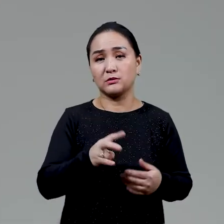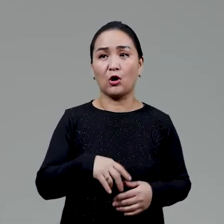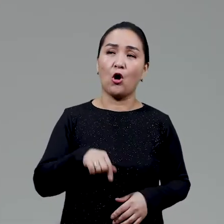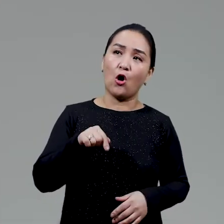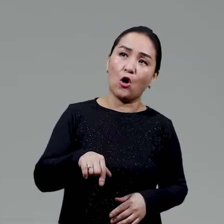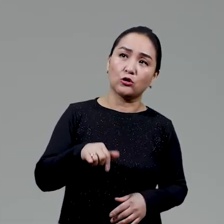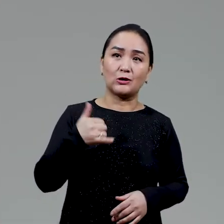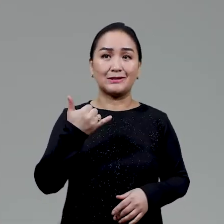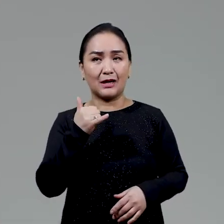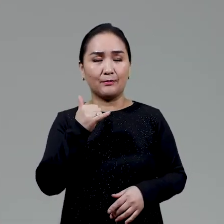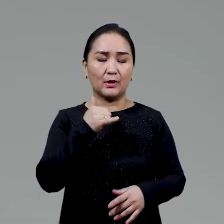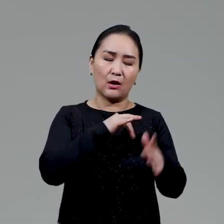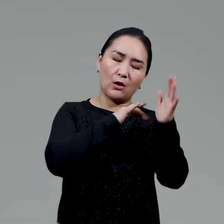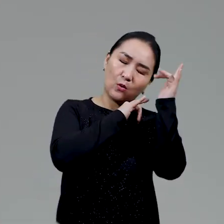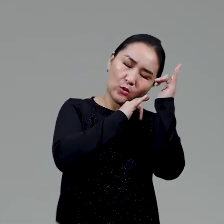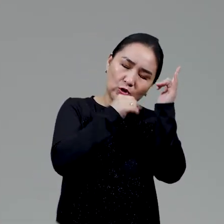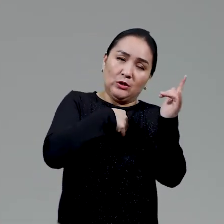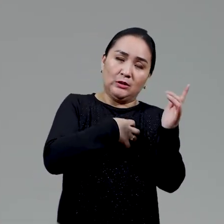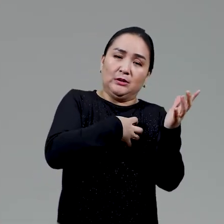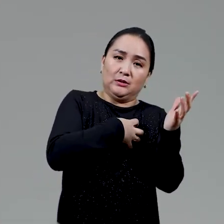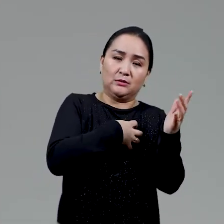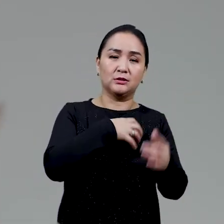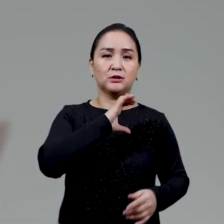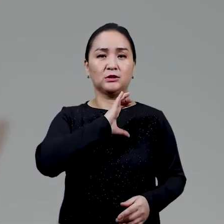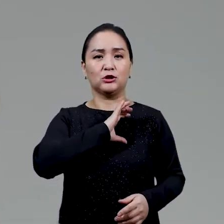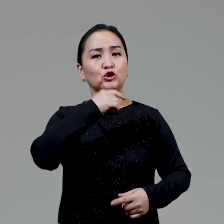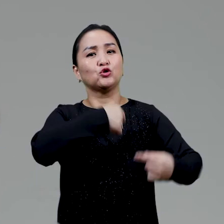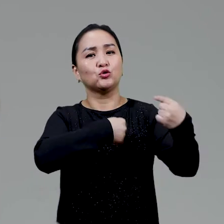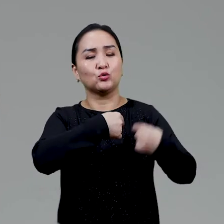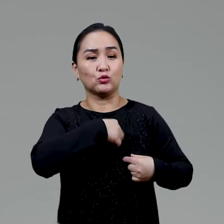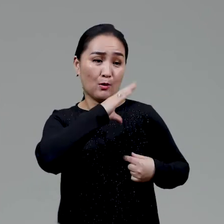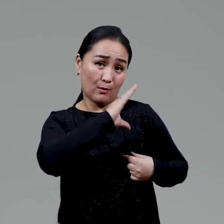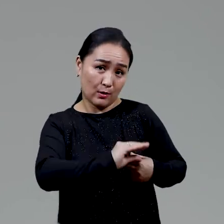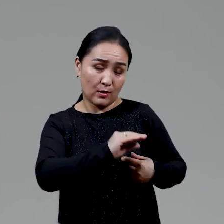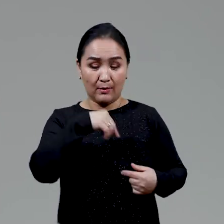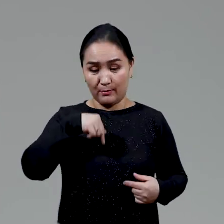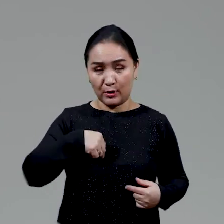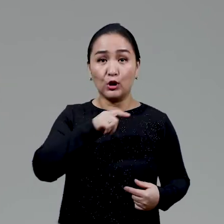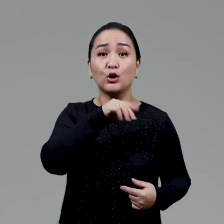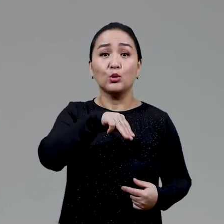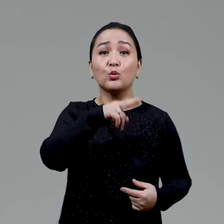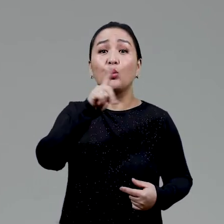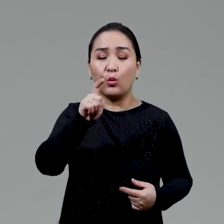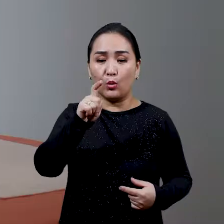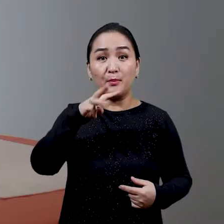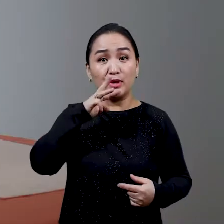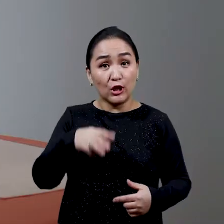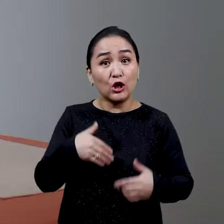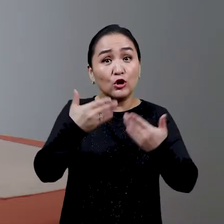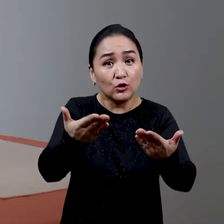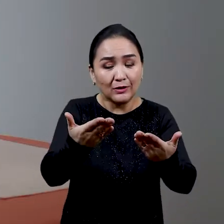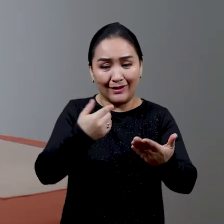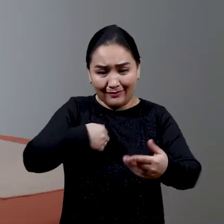Одоо хаяа хаяахан хар дардагч гэсэн сэтгэлийн зовоор хамаагүй багассан. Өөрийнхөө түүхийг хуваалцаж дахиж нэгч